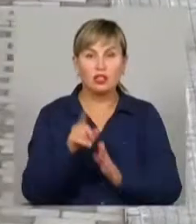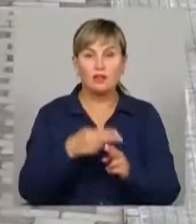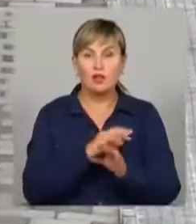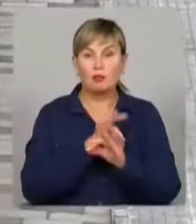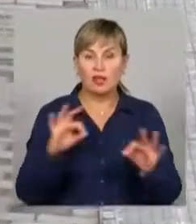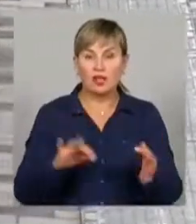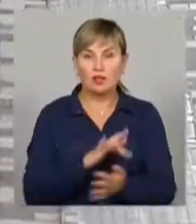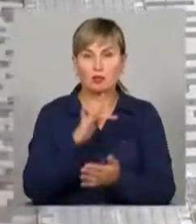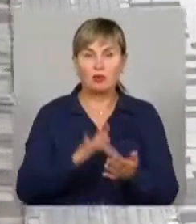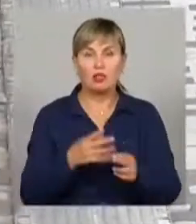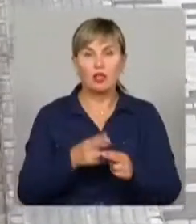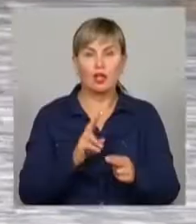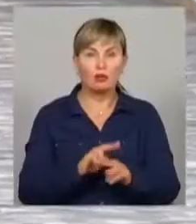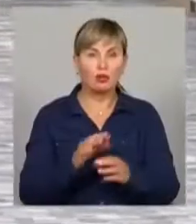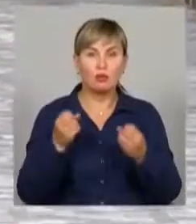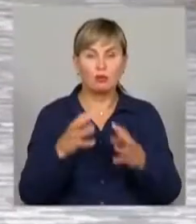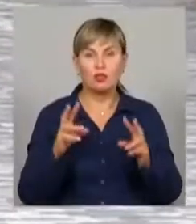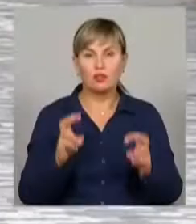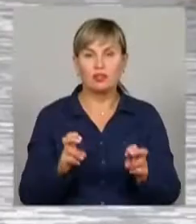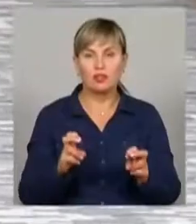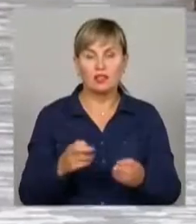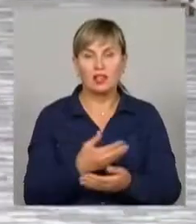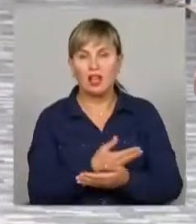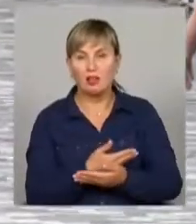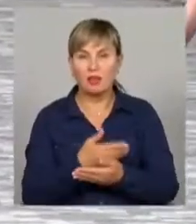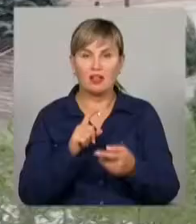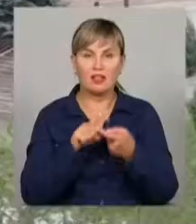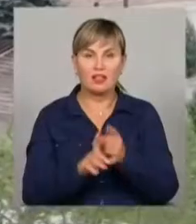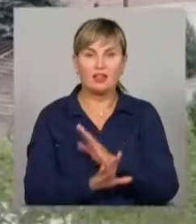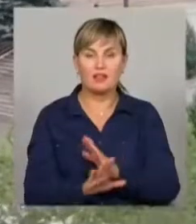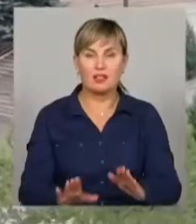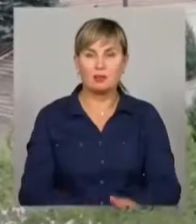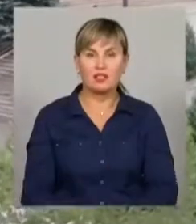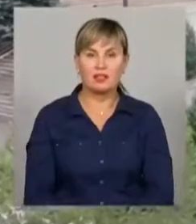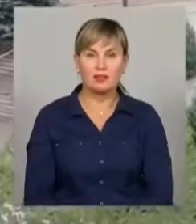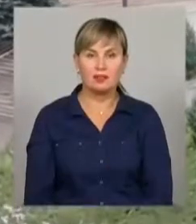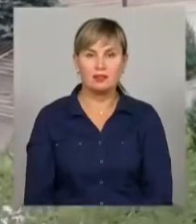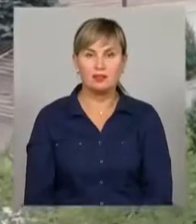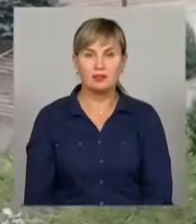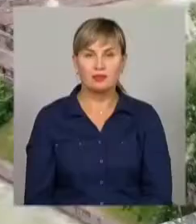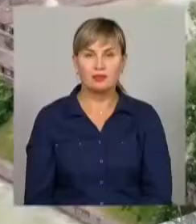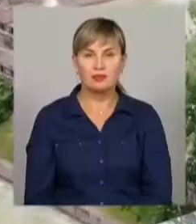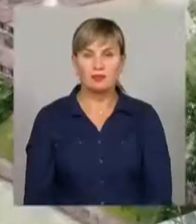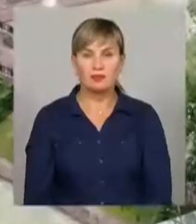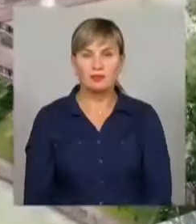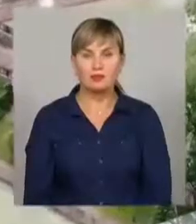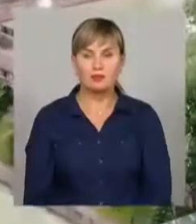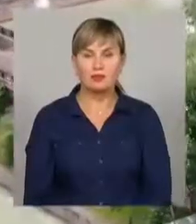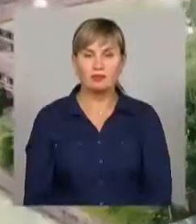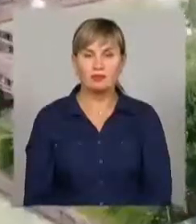прекрасном городе, который неспроста называют «колыбелью независимости». Айнрафина Рикпаева, Медет Саматова, телеканал «Алматы».